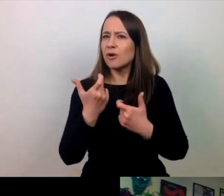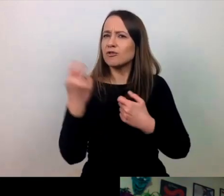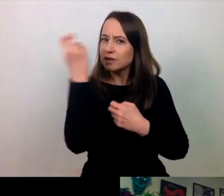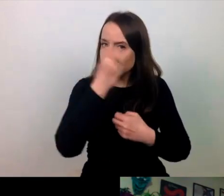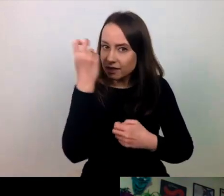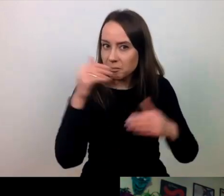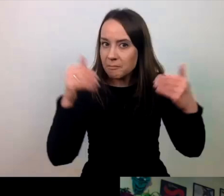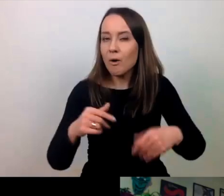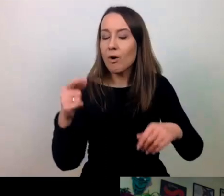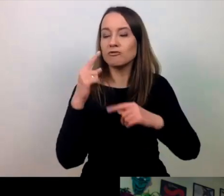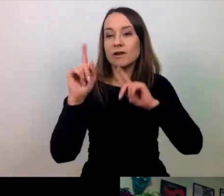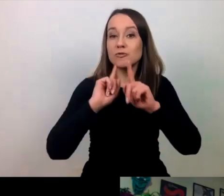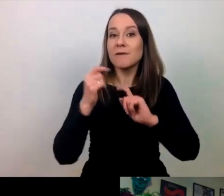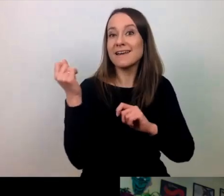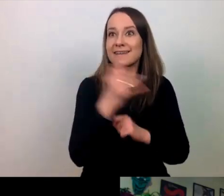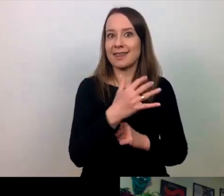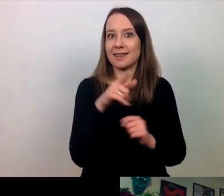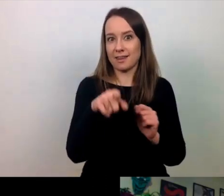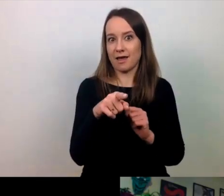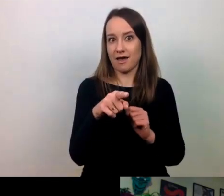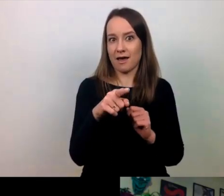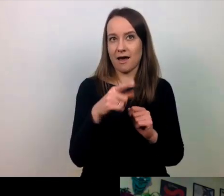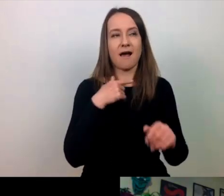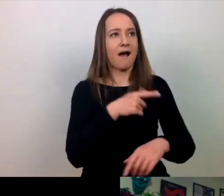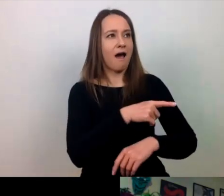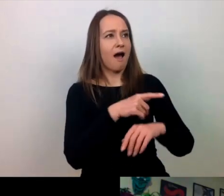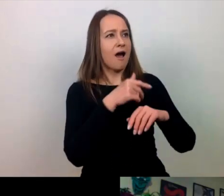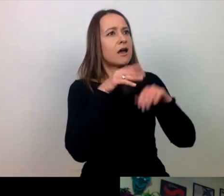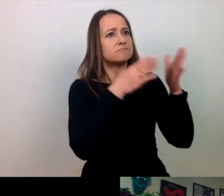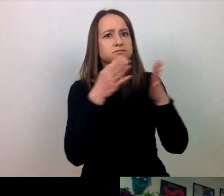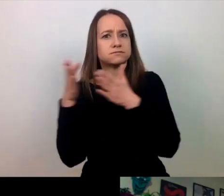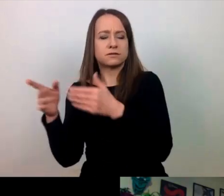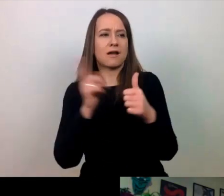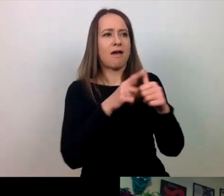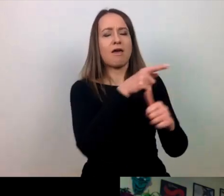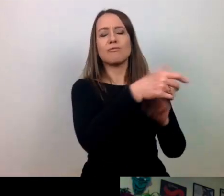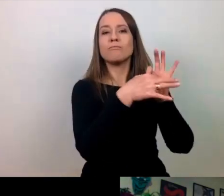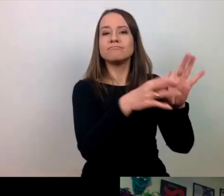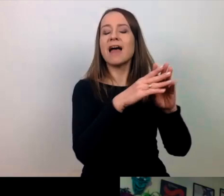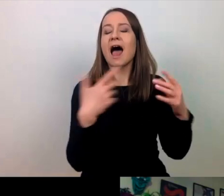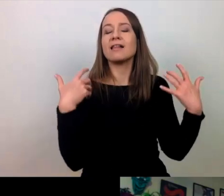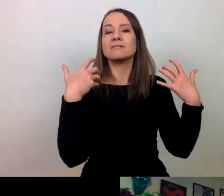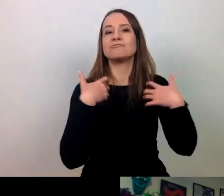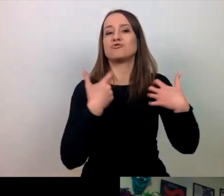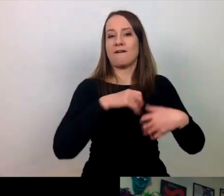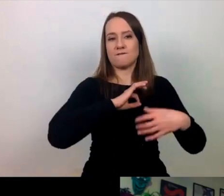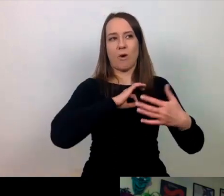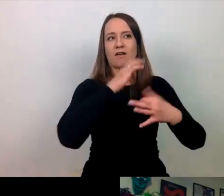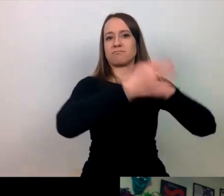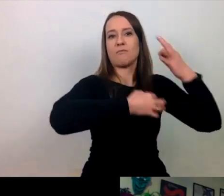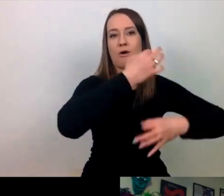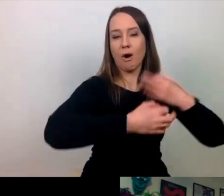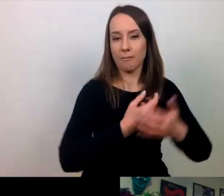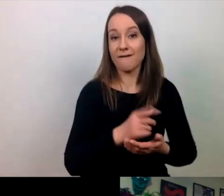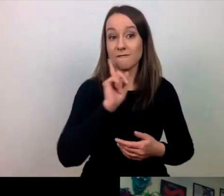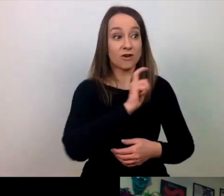na kilku planach. No to z jednej strony mamy ten plan autobiograficzny, nazwijmy, prawda? Że aktorzy grają